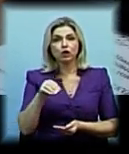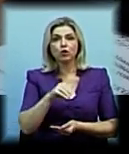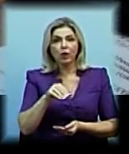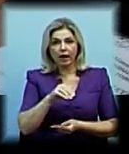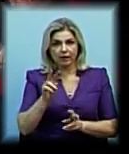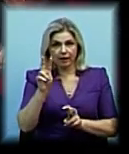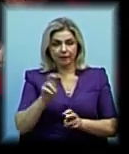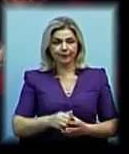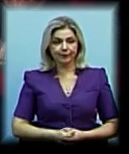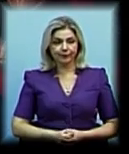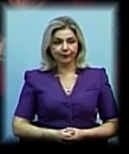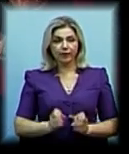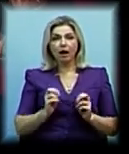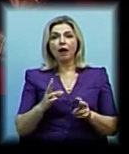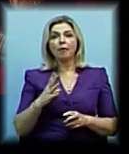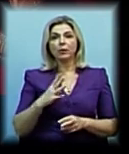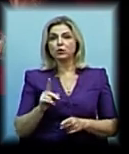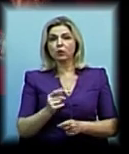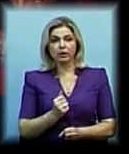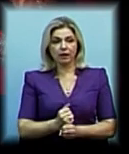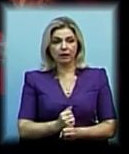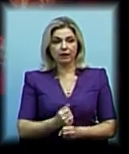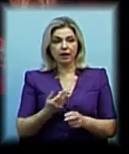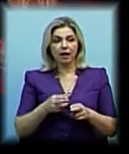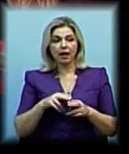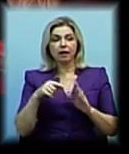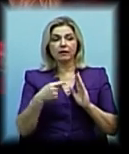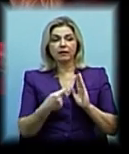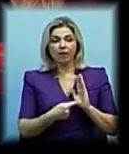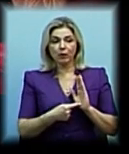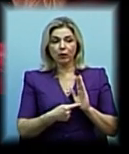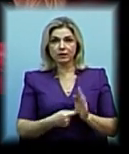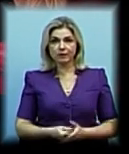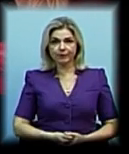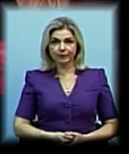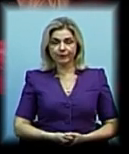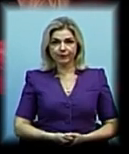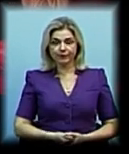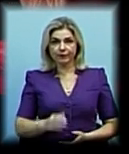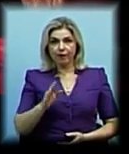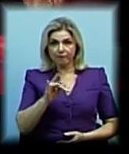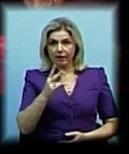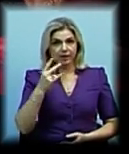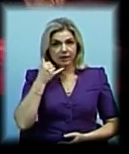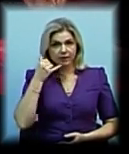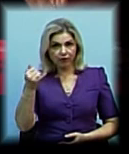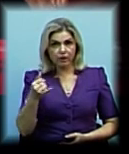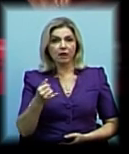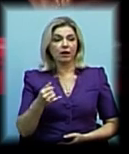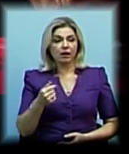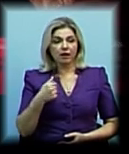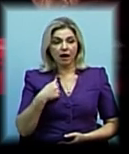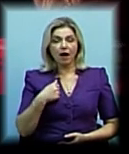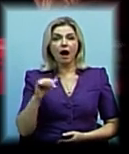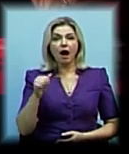Овсянко. Як би, що робити? Ось цей питання. Вы ему не звонили, просто вы видите? Я весь